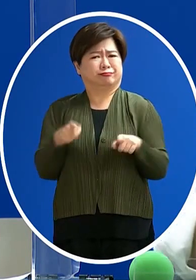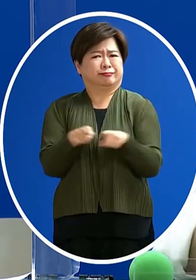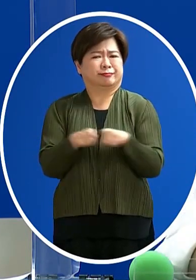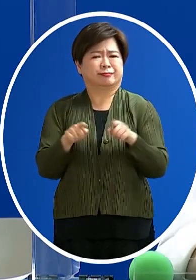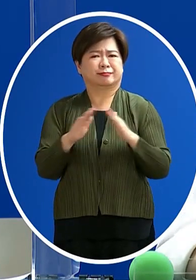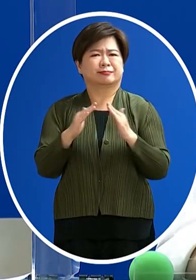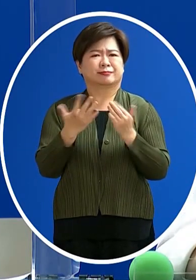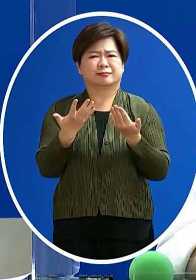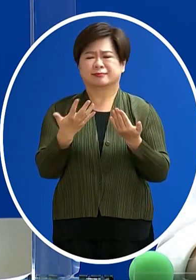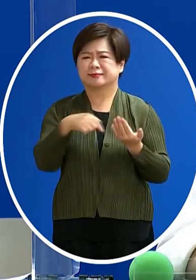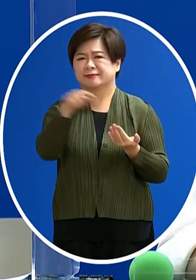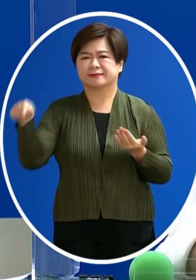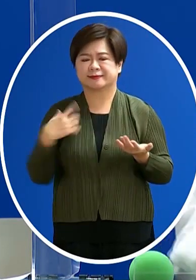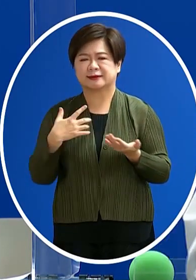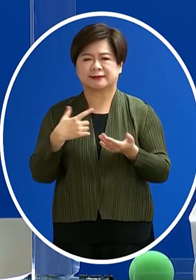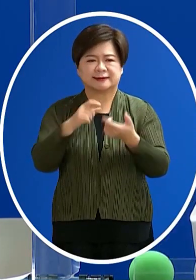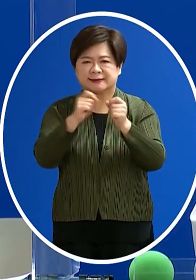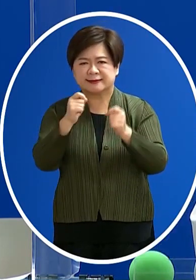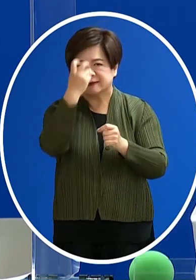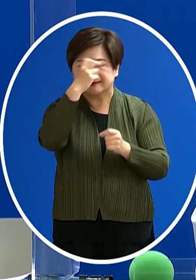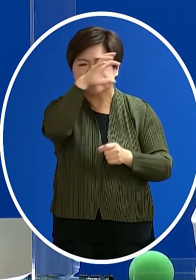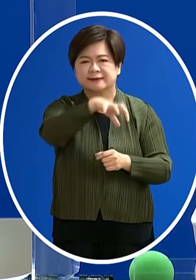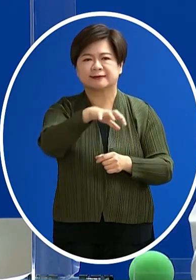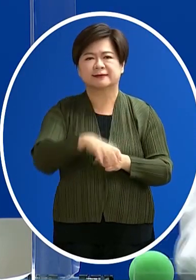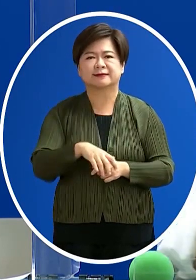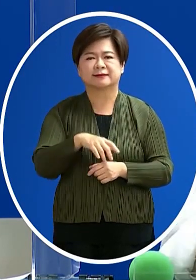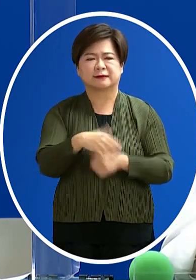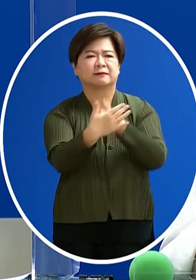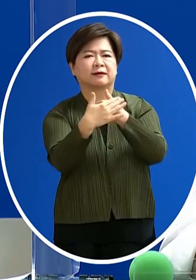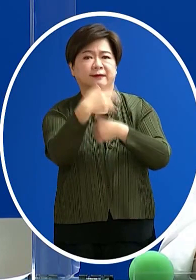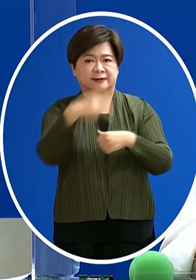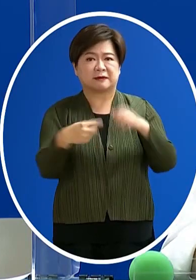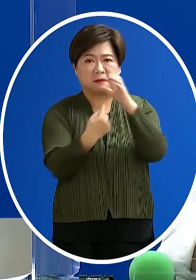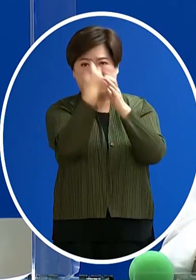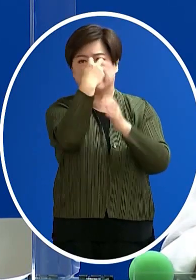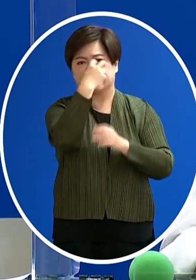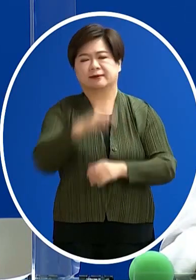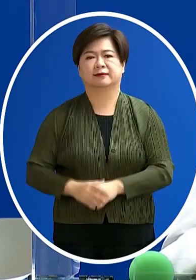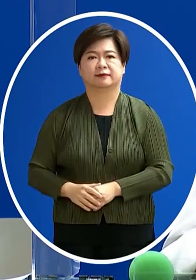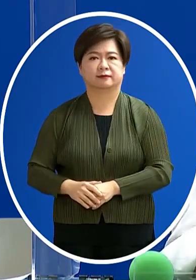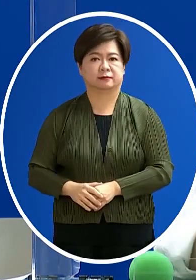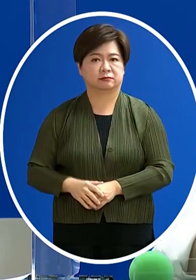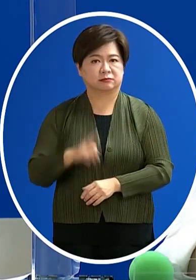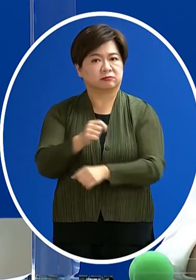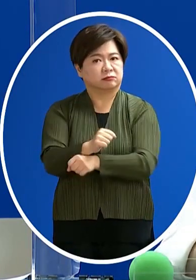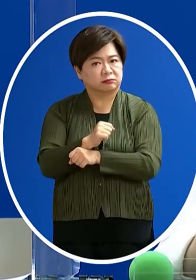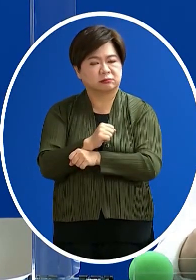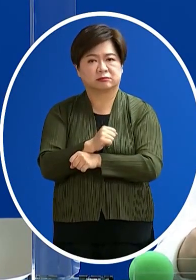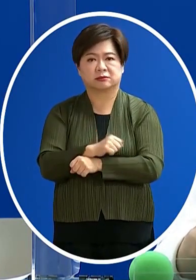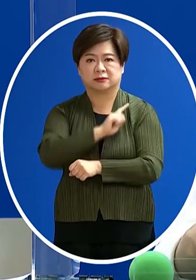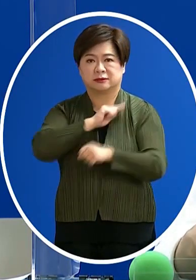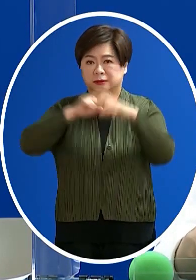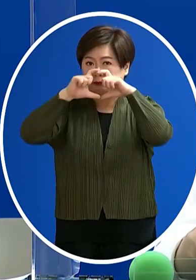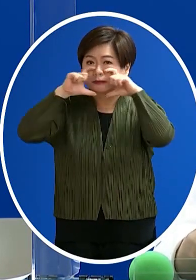请进入到这个邻近的社区采检院所进一步的一个检验哦。那这个部分也要特别注意戴好这个口